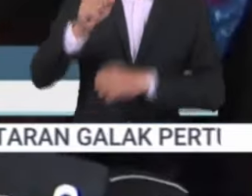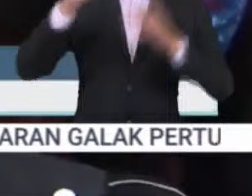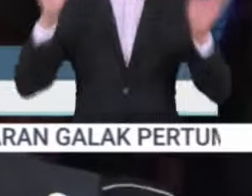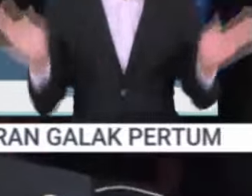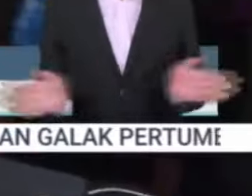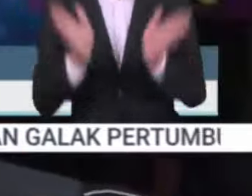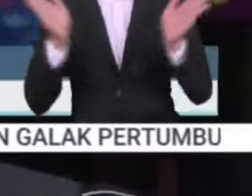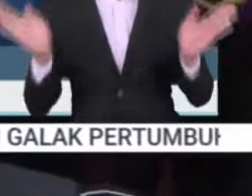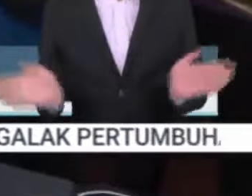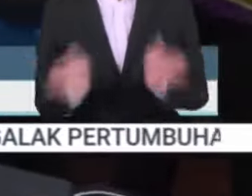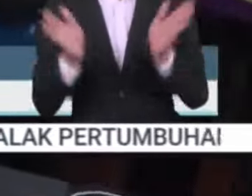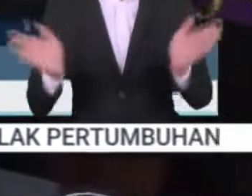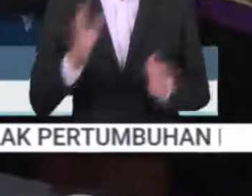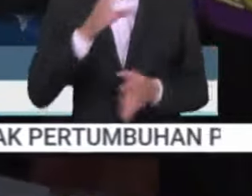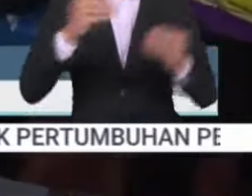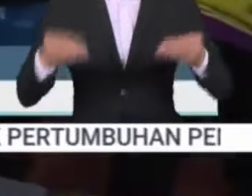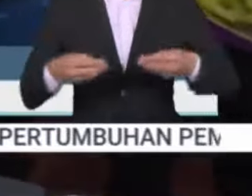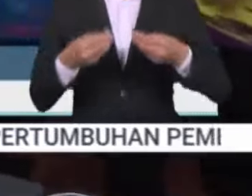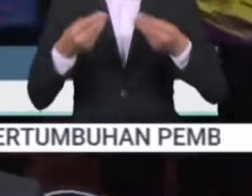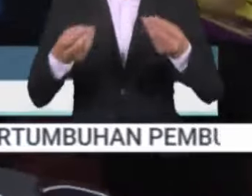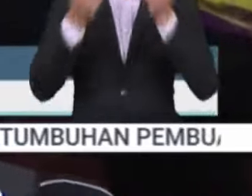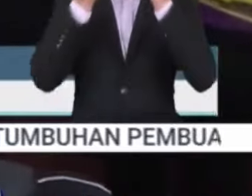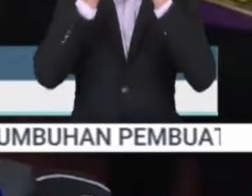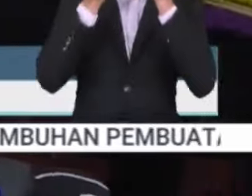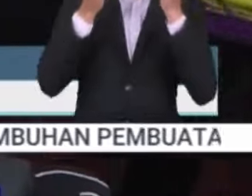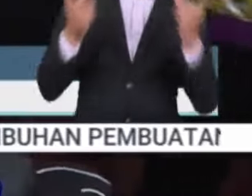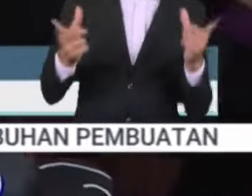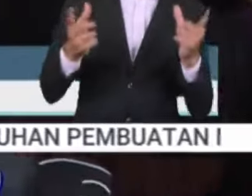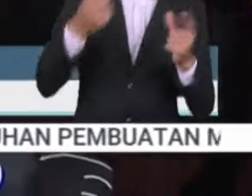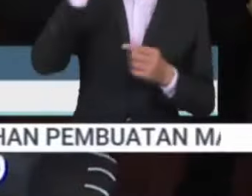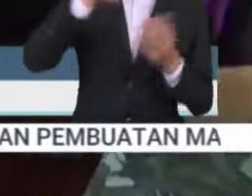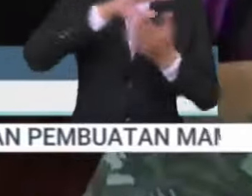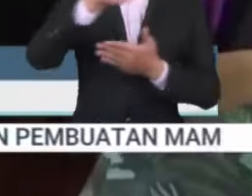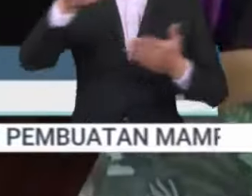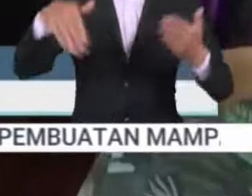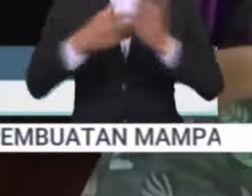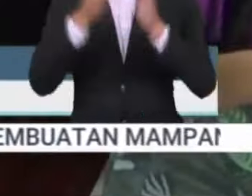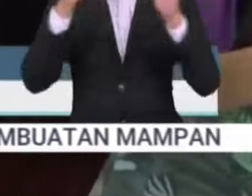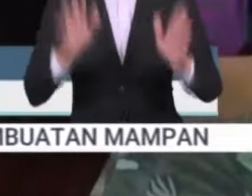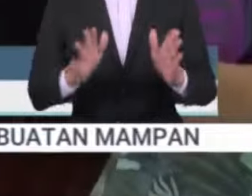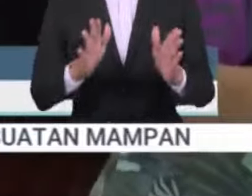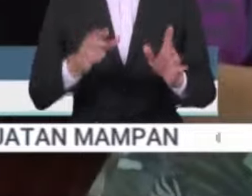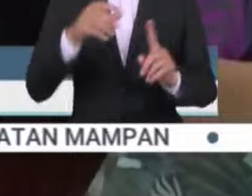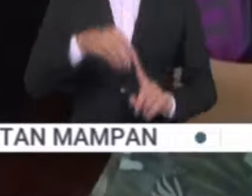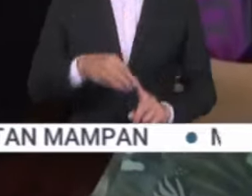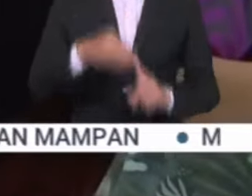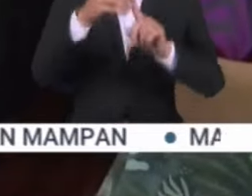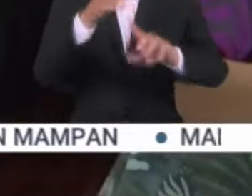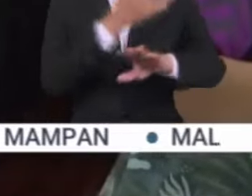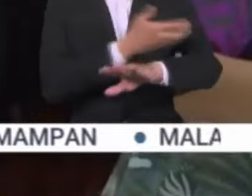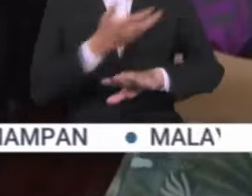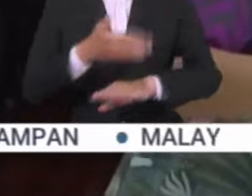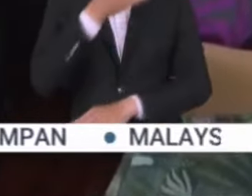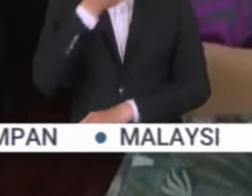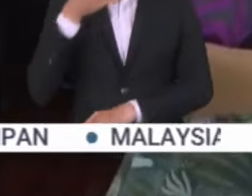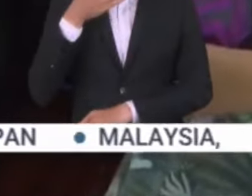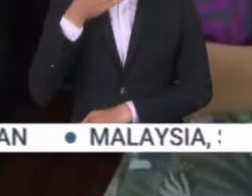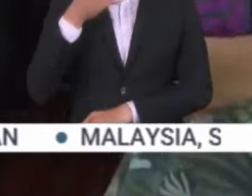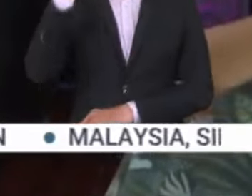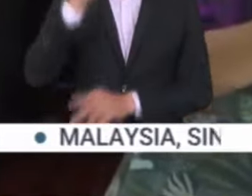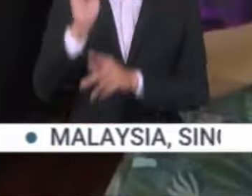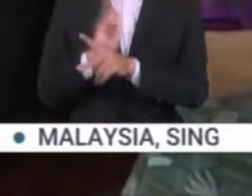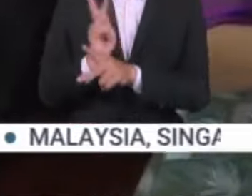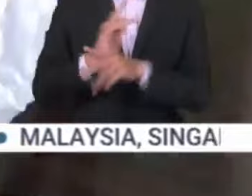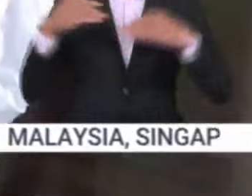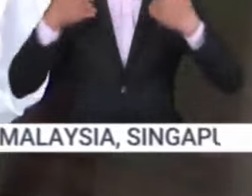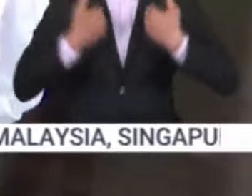memupuk dan juga memberikan kesedaran ya, kepada semua pihak, terutama generasi muda, tentang perlunya